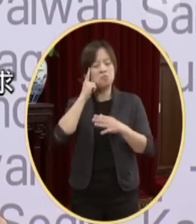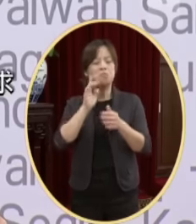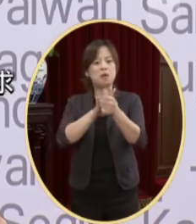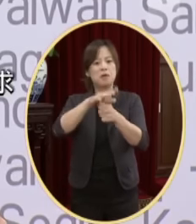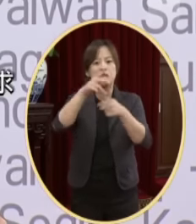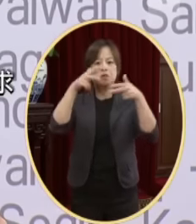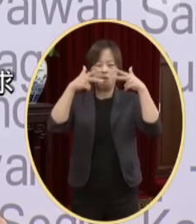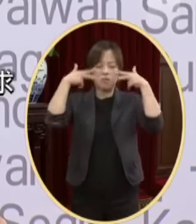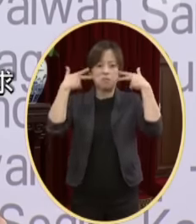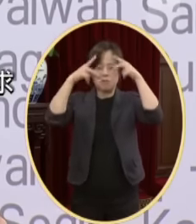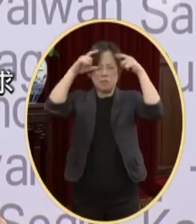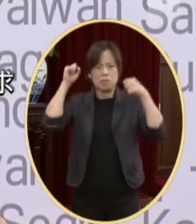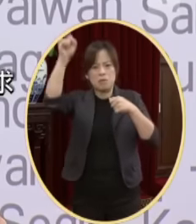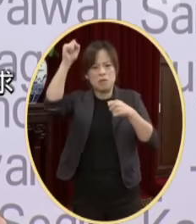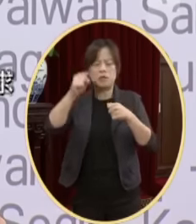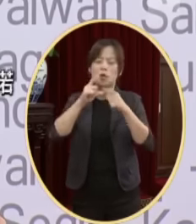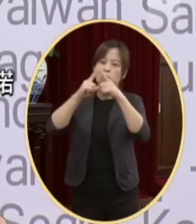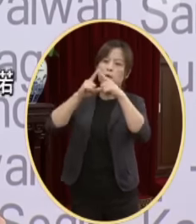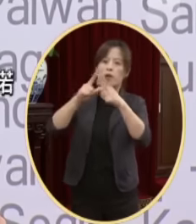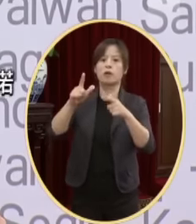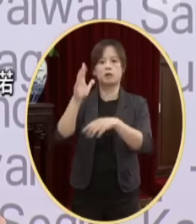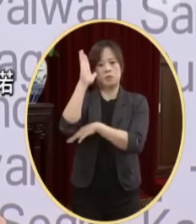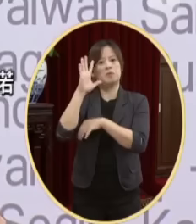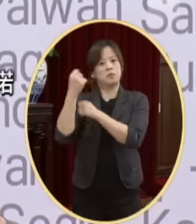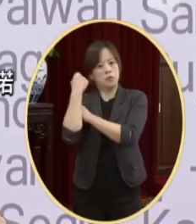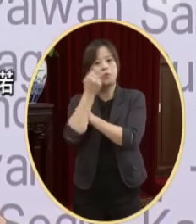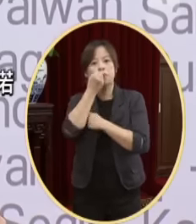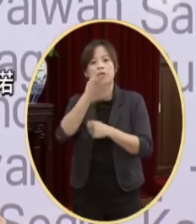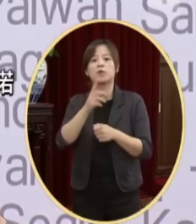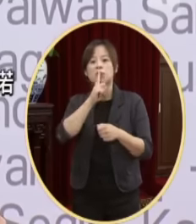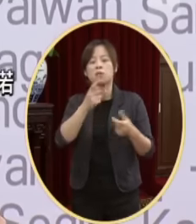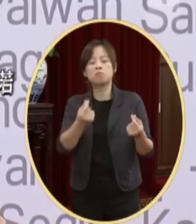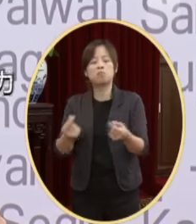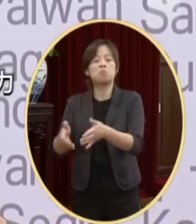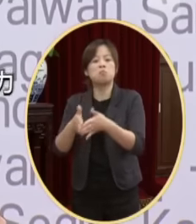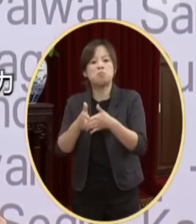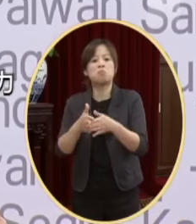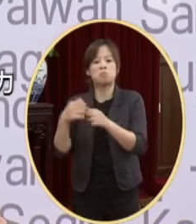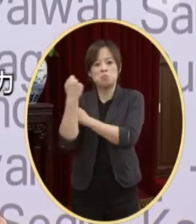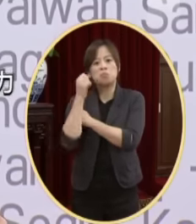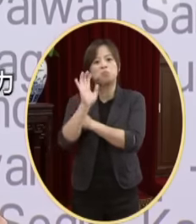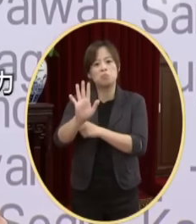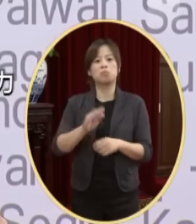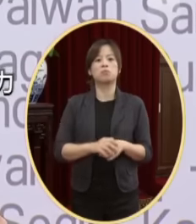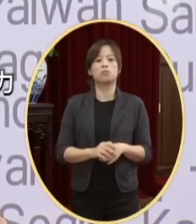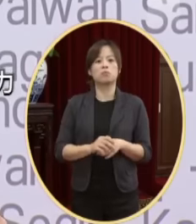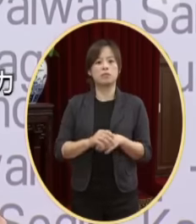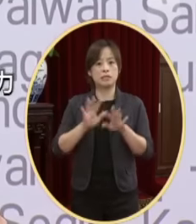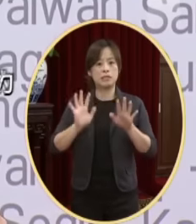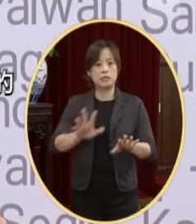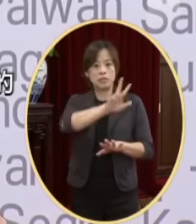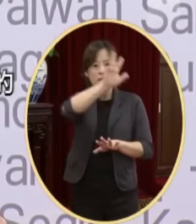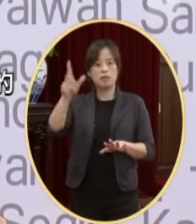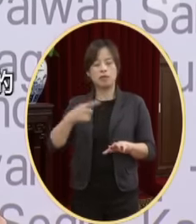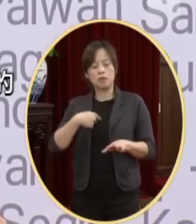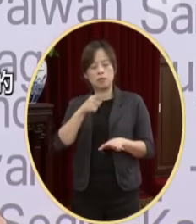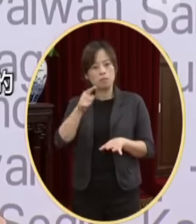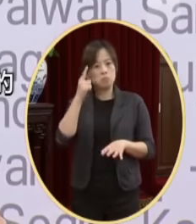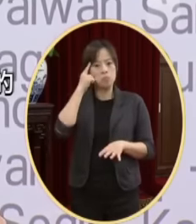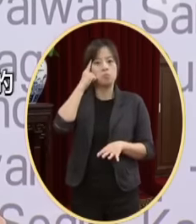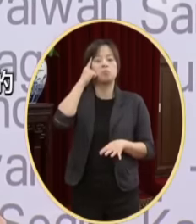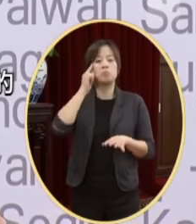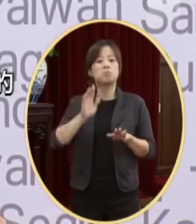动的诉求，政府做过一些承诺，也做过一些努力。今天我们有相